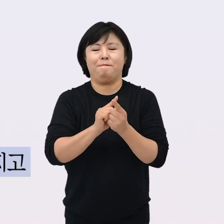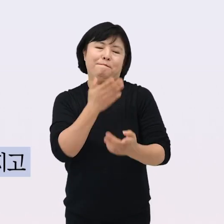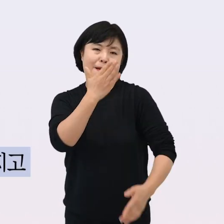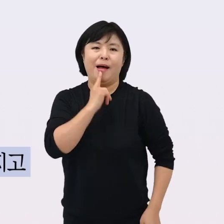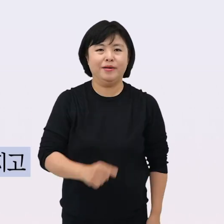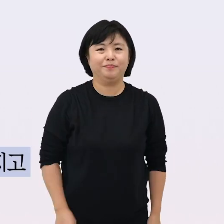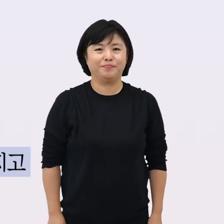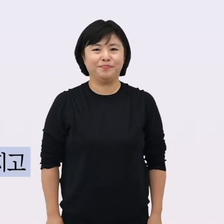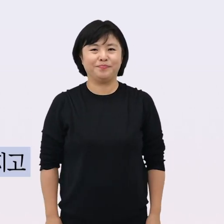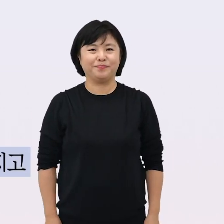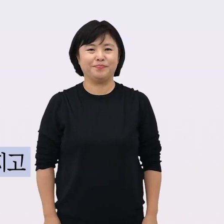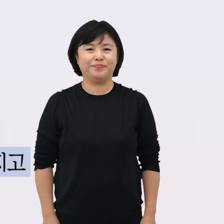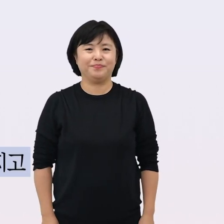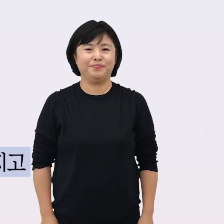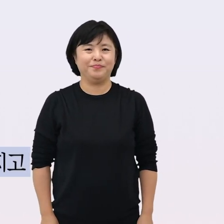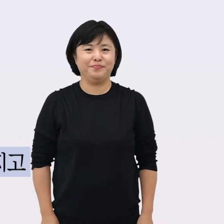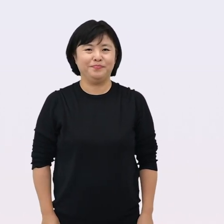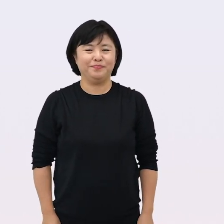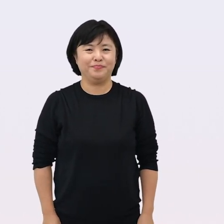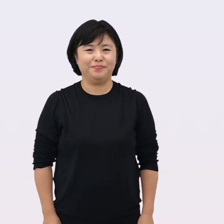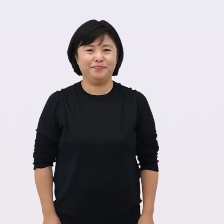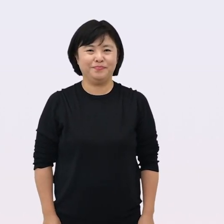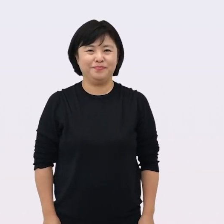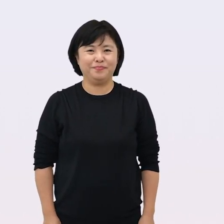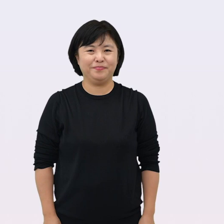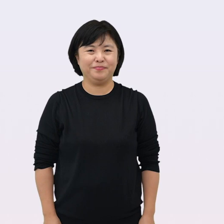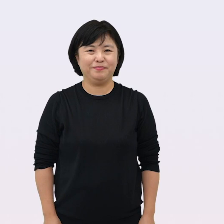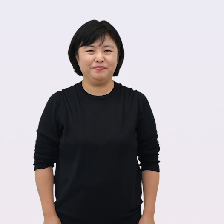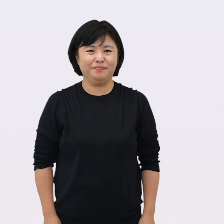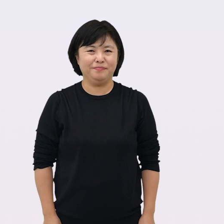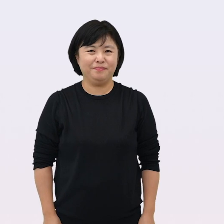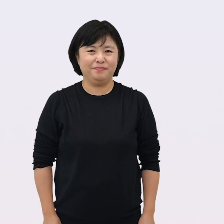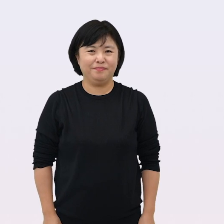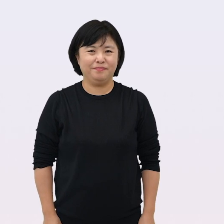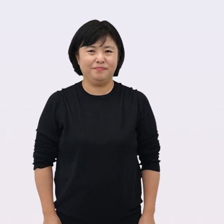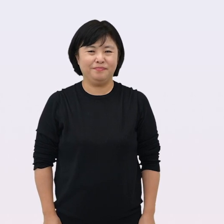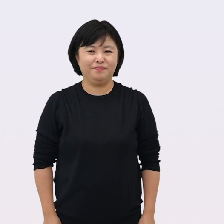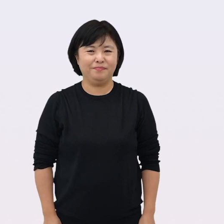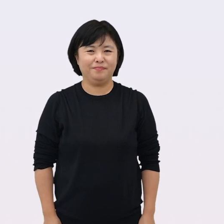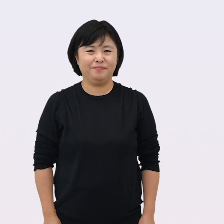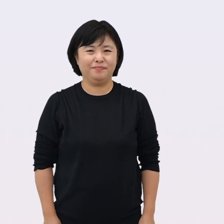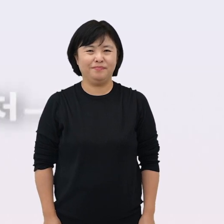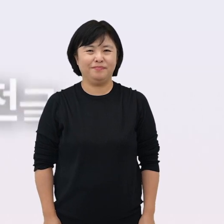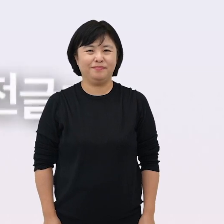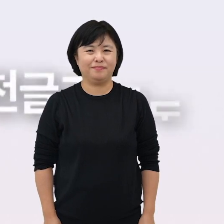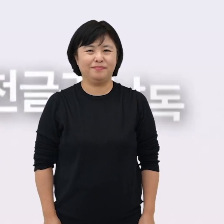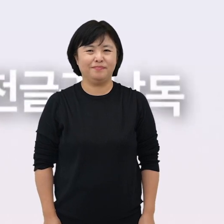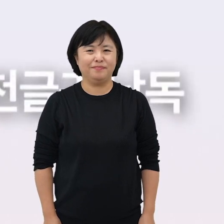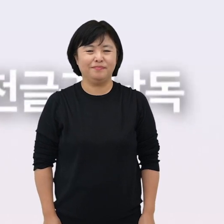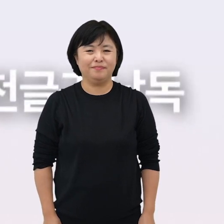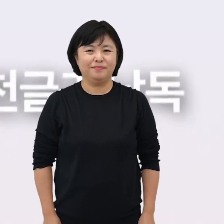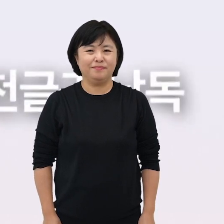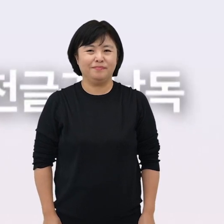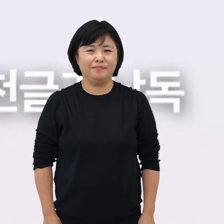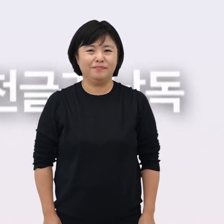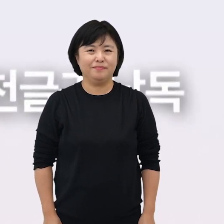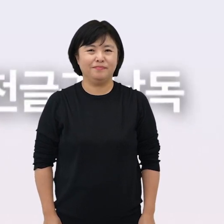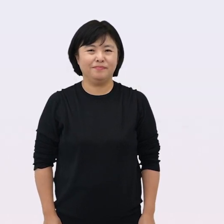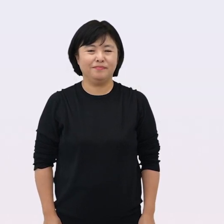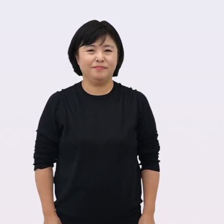포기하지 않고 핵심을 가지고 접근할 수 있게 하고 싶었기 때문입니다.